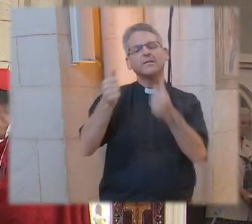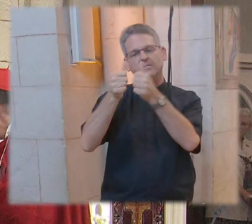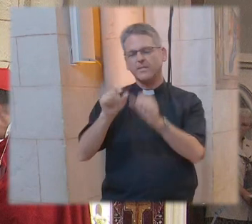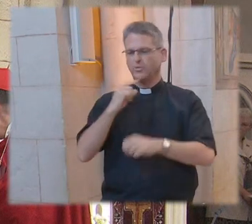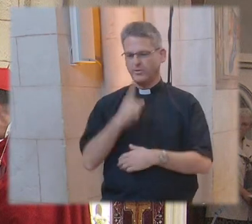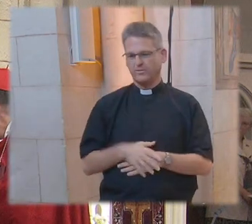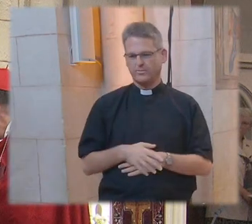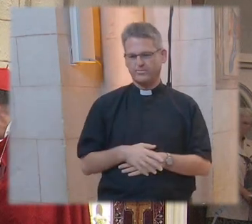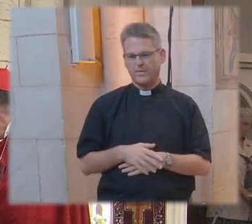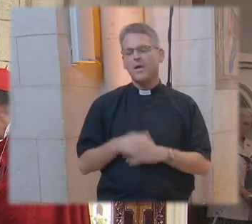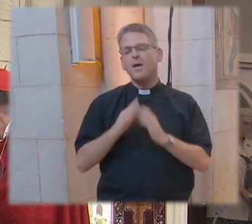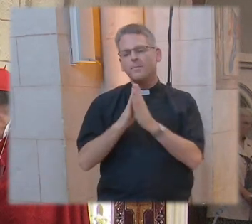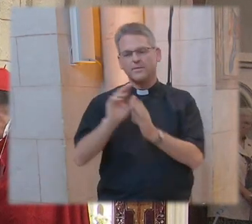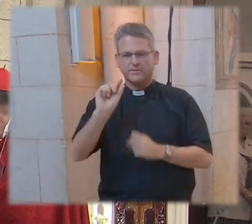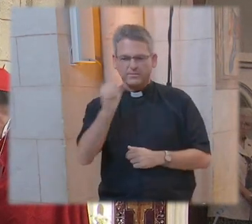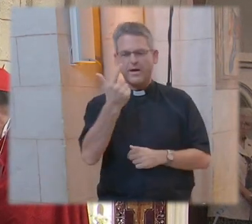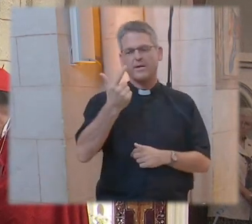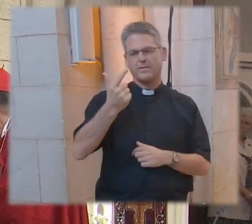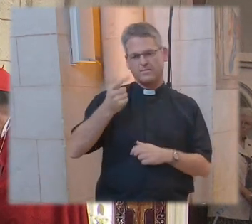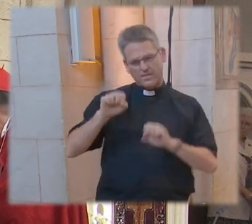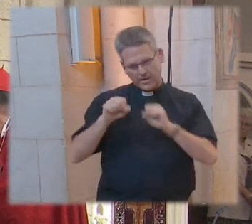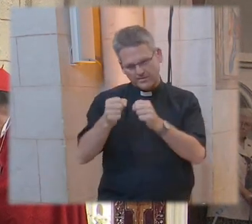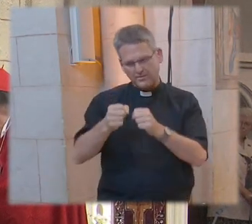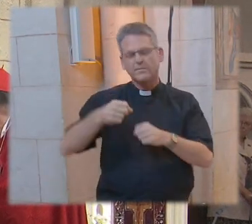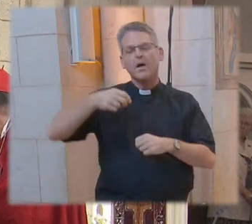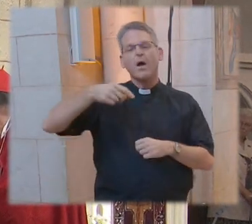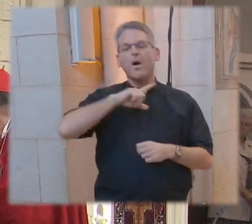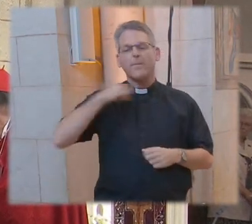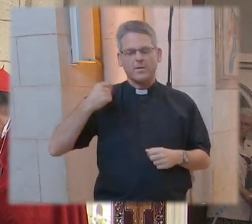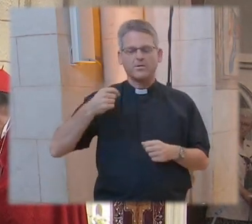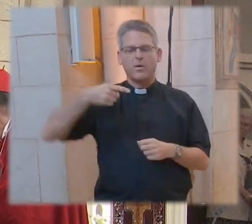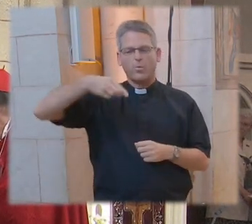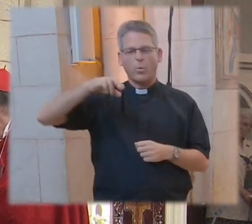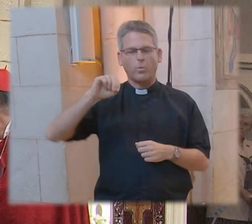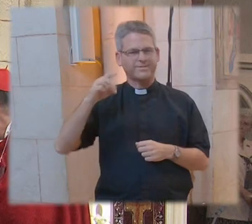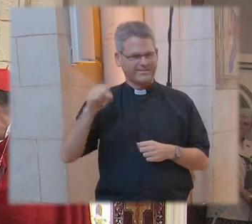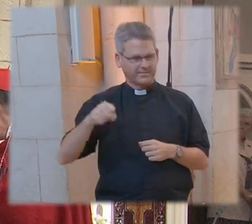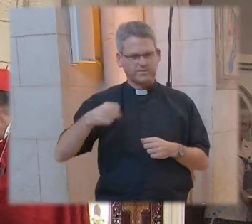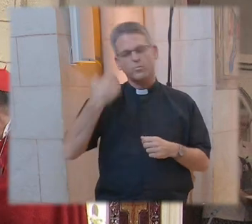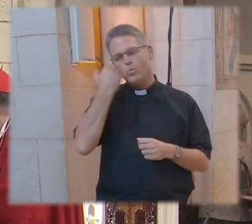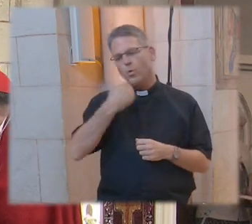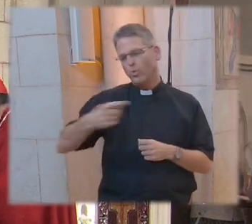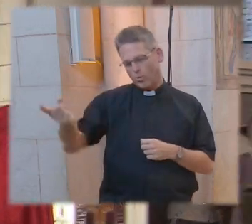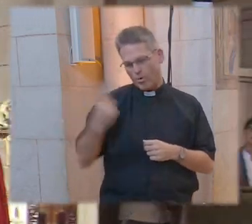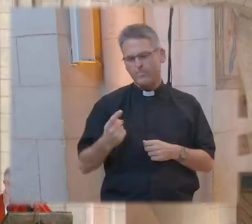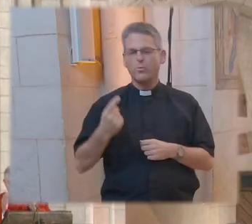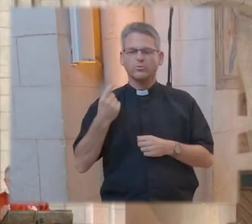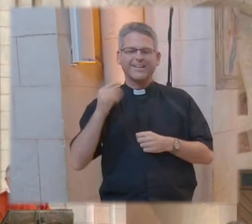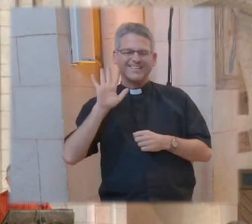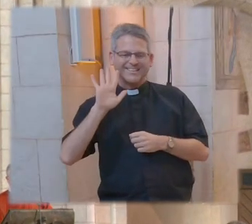den Vizepostulator Pater Probst bitten, die Vita des künftigen Seligen